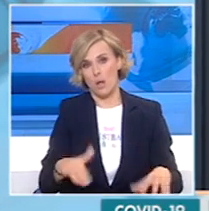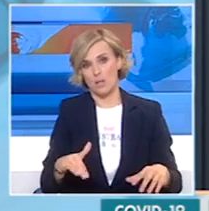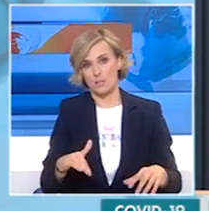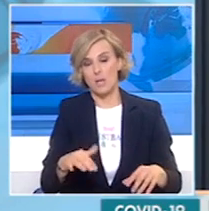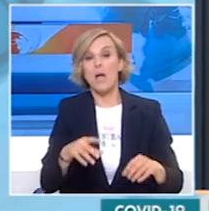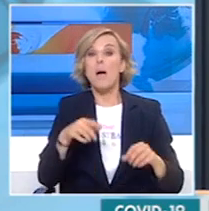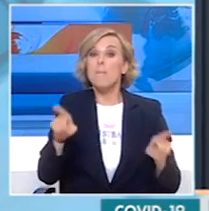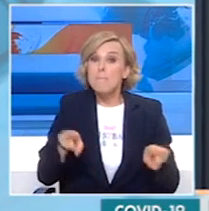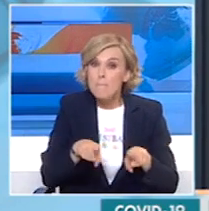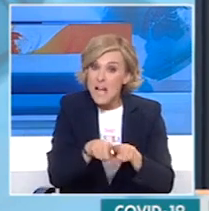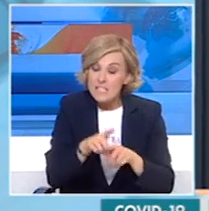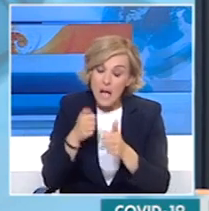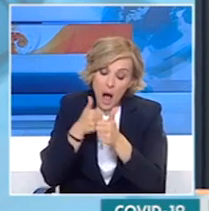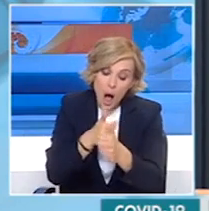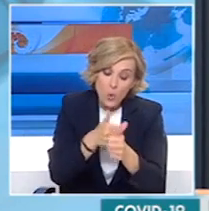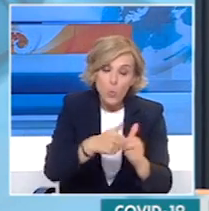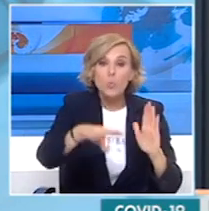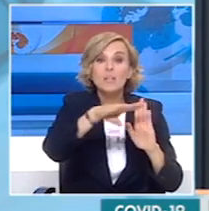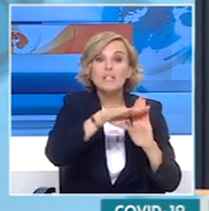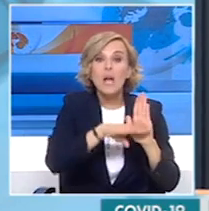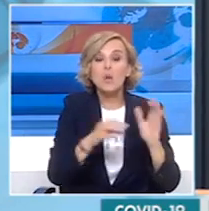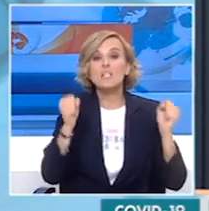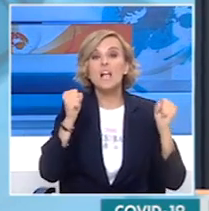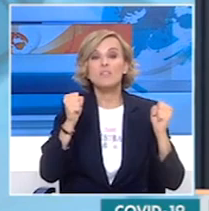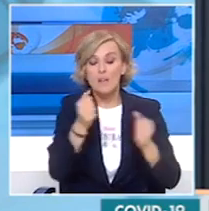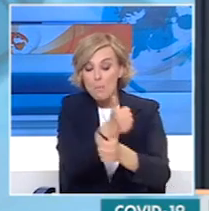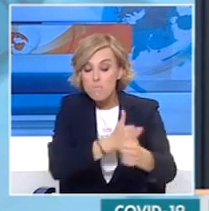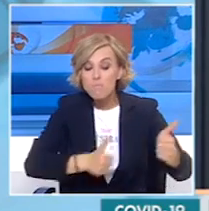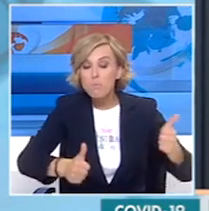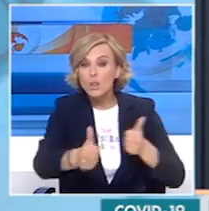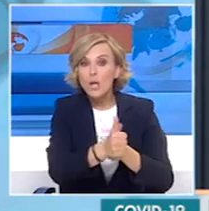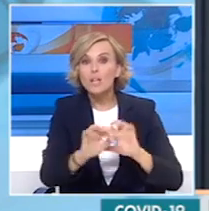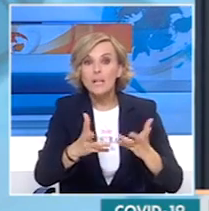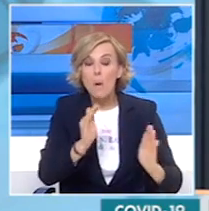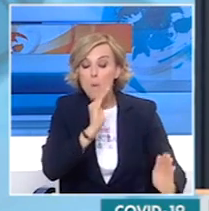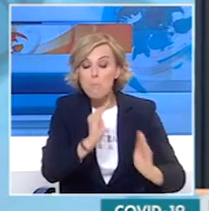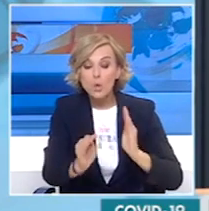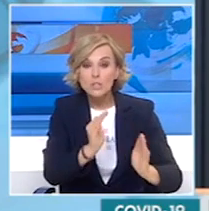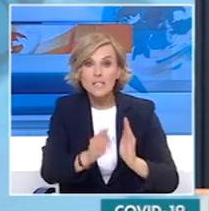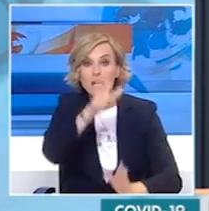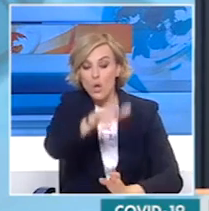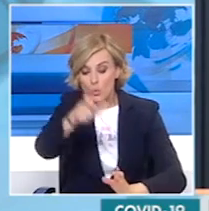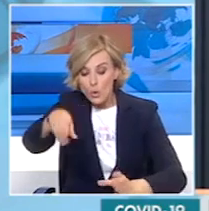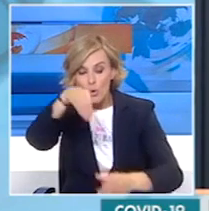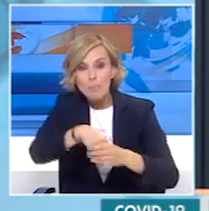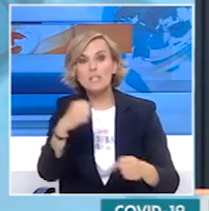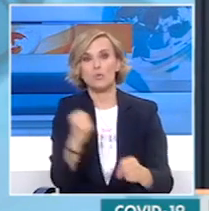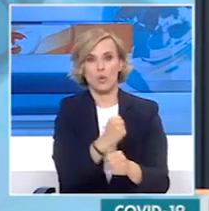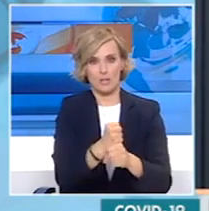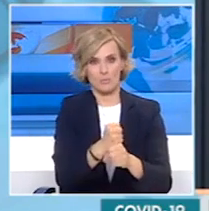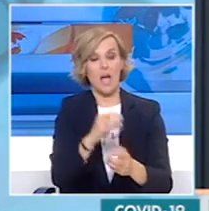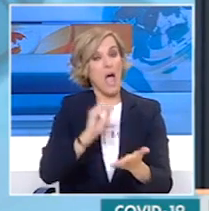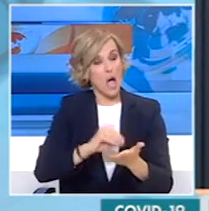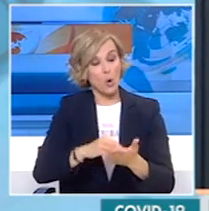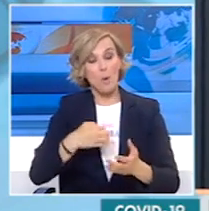ασφαλείας. Η προστασία τους πρέπει να παραμείνει η πρώτη προτεραιότητα. Επίσης, να εκφράσω ένα μεγάλο ευχαριστώ εκ μέρους και του Υπουργού Υγείας